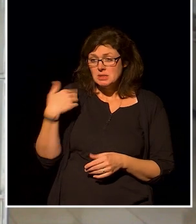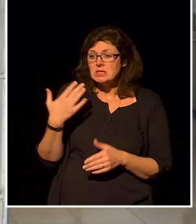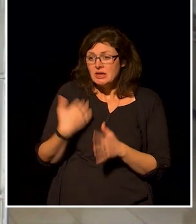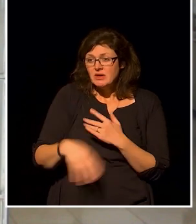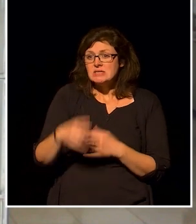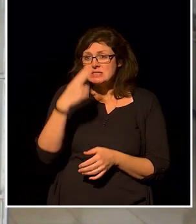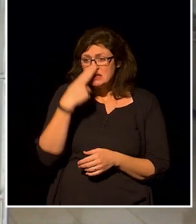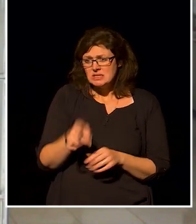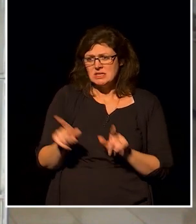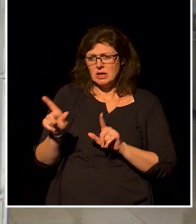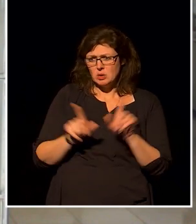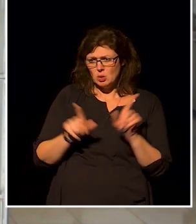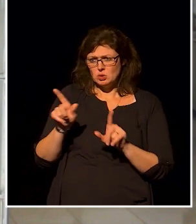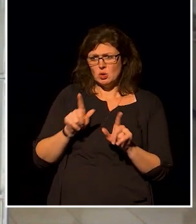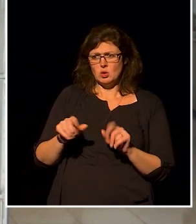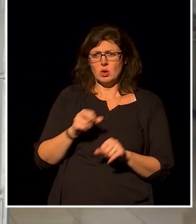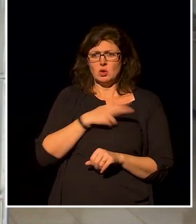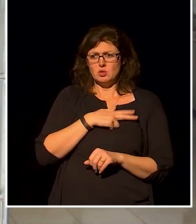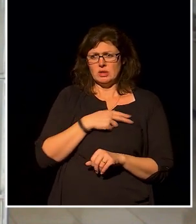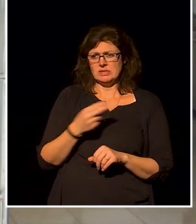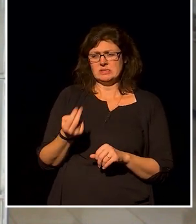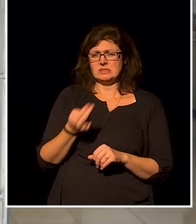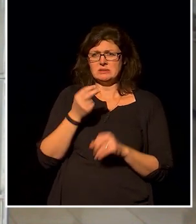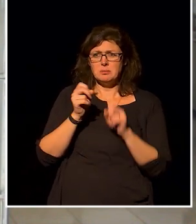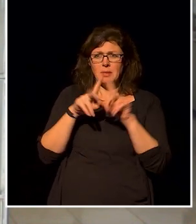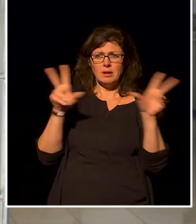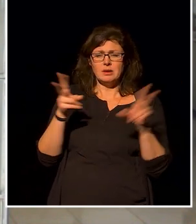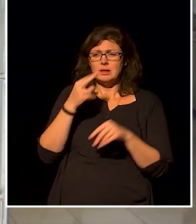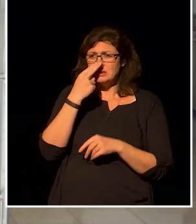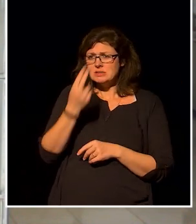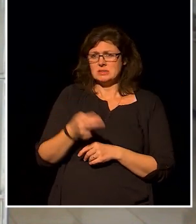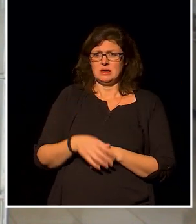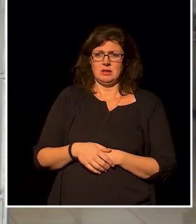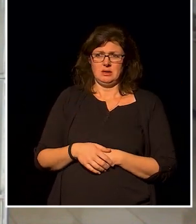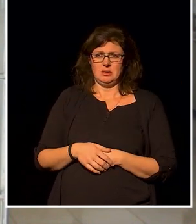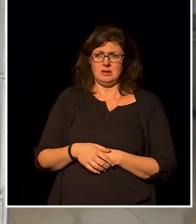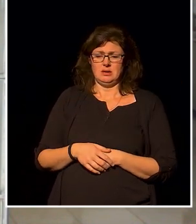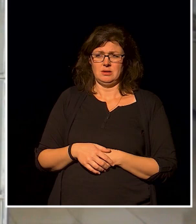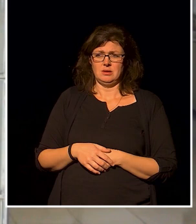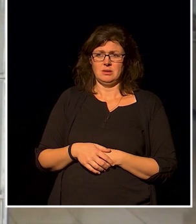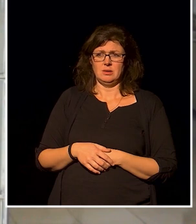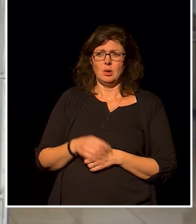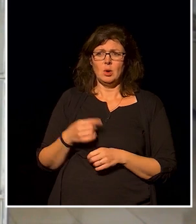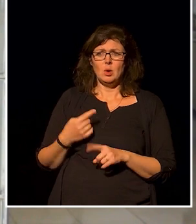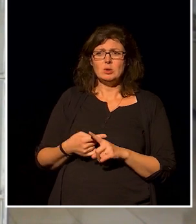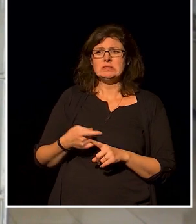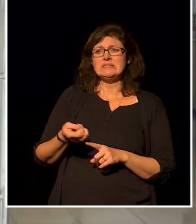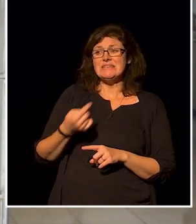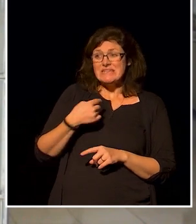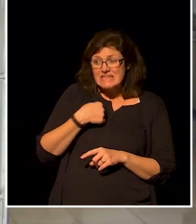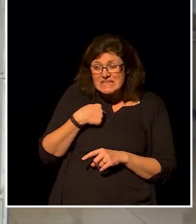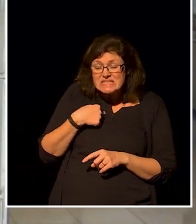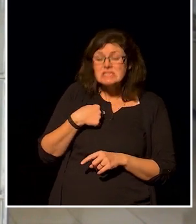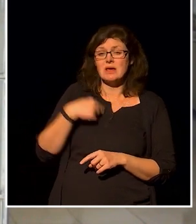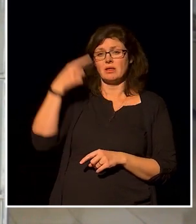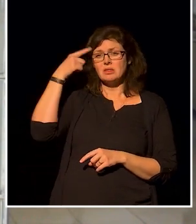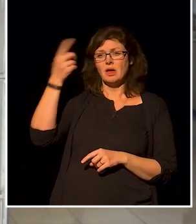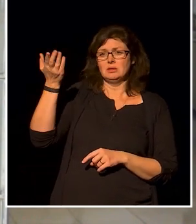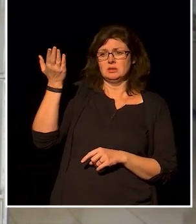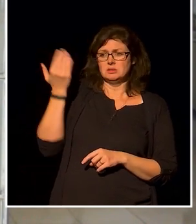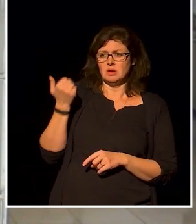Gaza Guernica und all diese Sachen, und ich dachte irgendwie so,